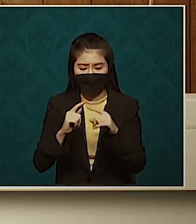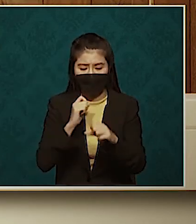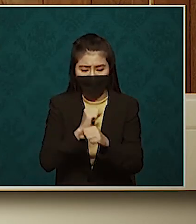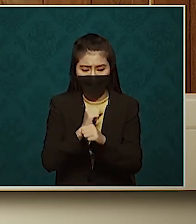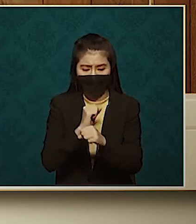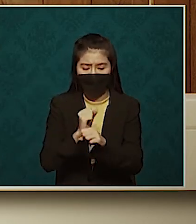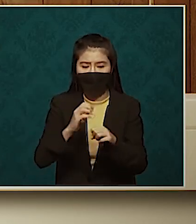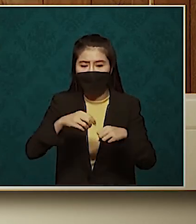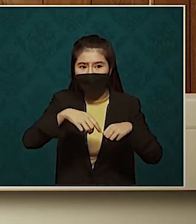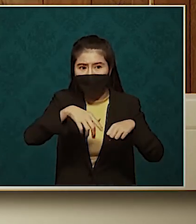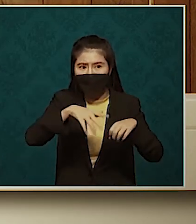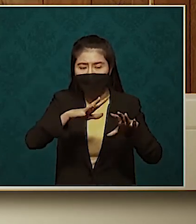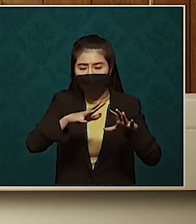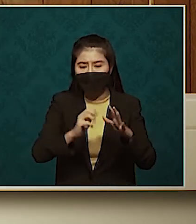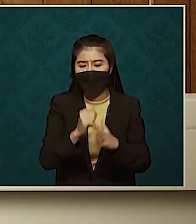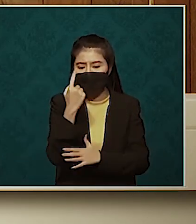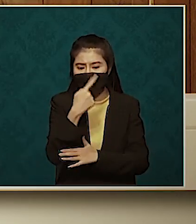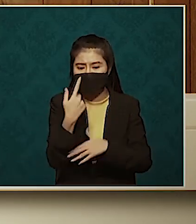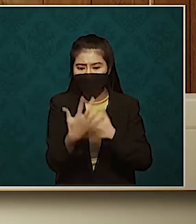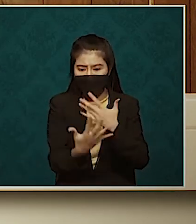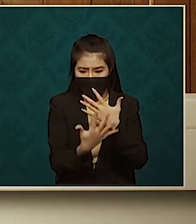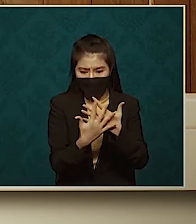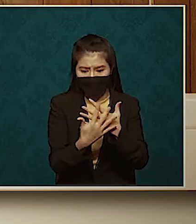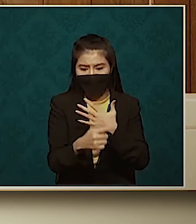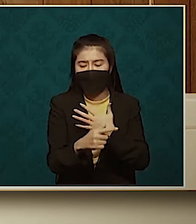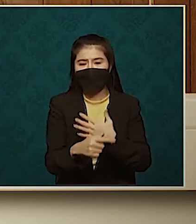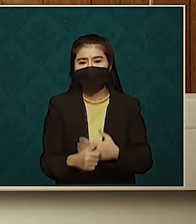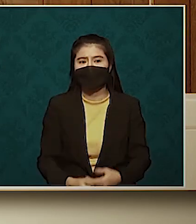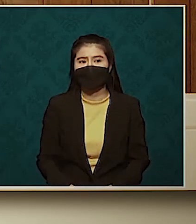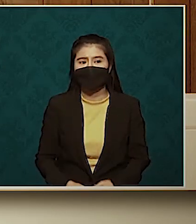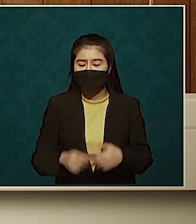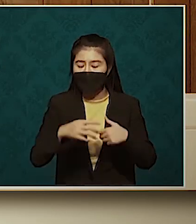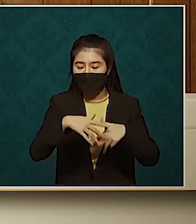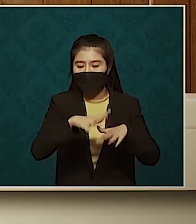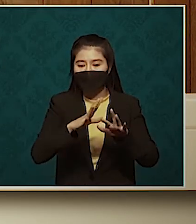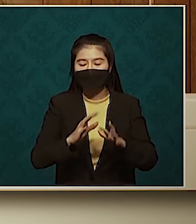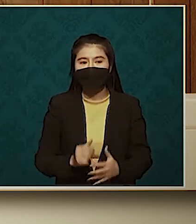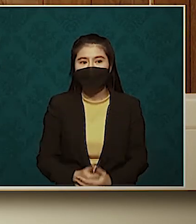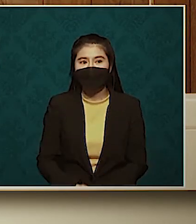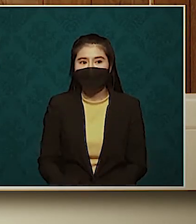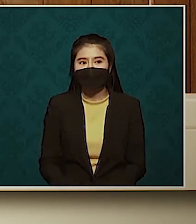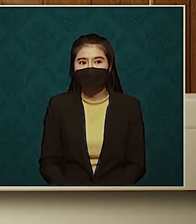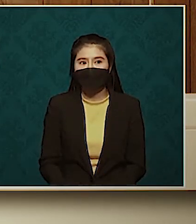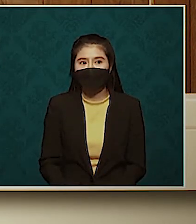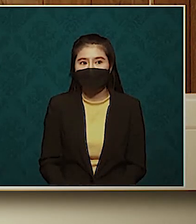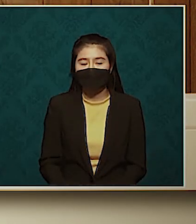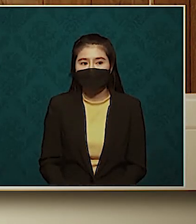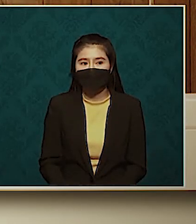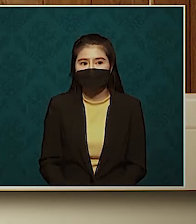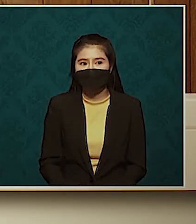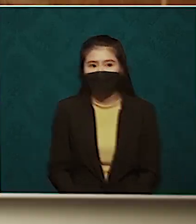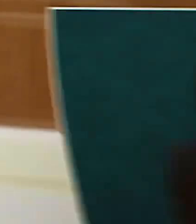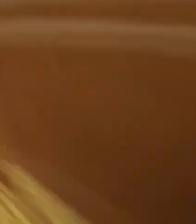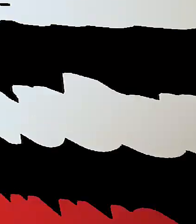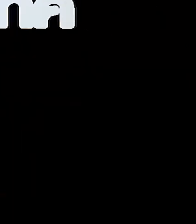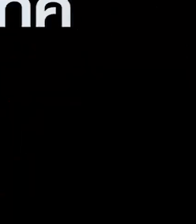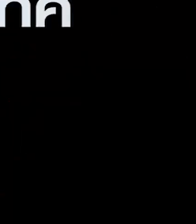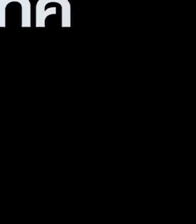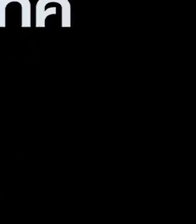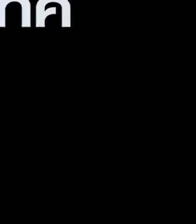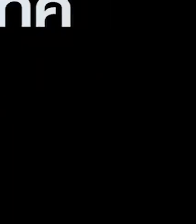ล่อยบุคคลที่ถูกควบคุมนะและให้ได้เร็วที่สุด